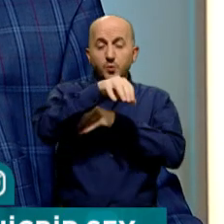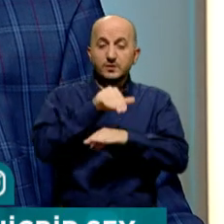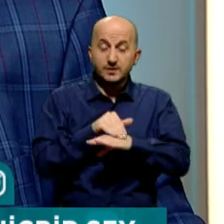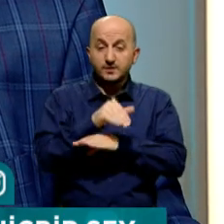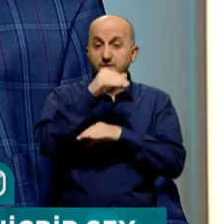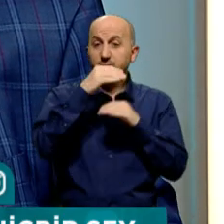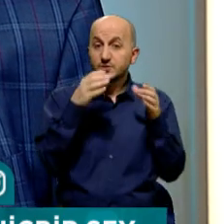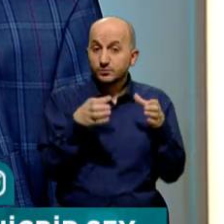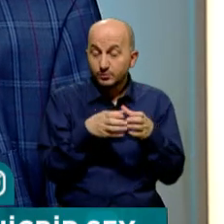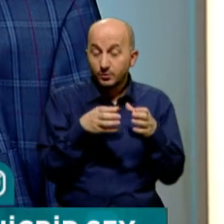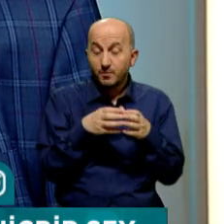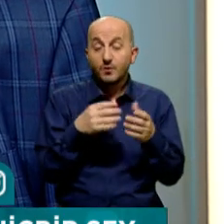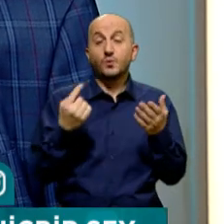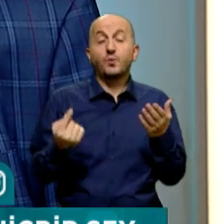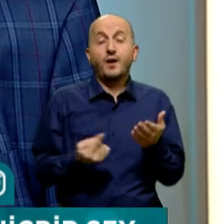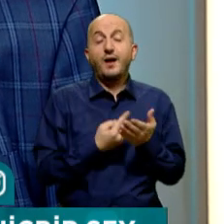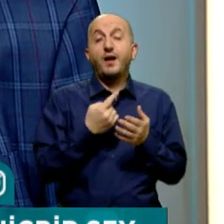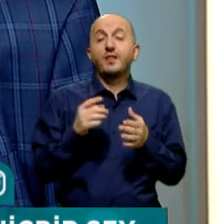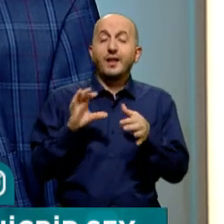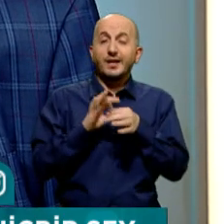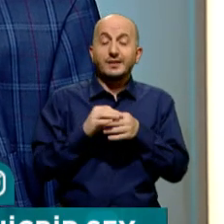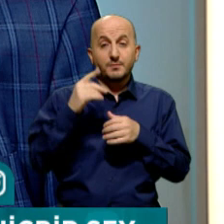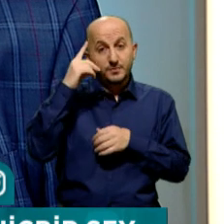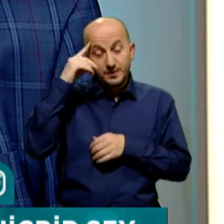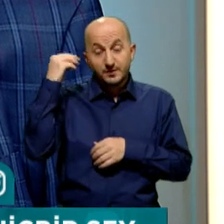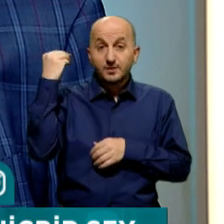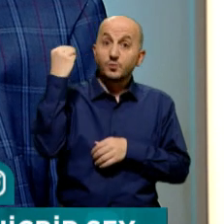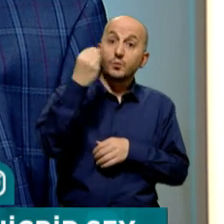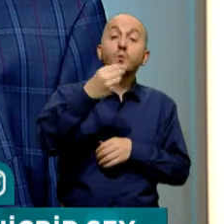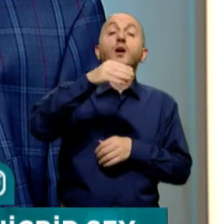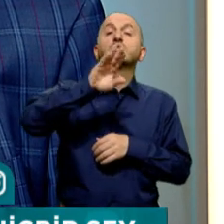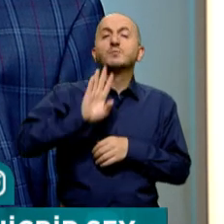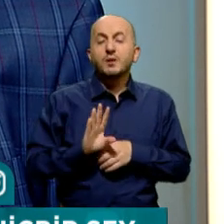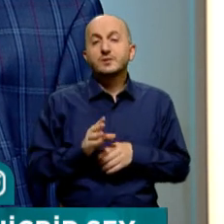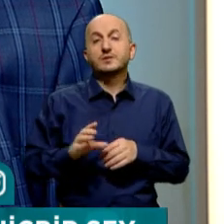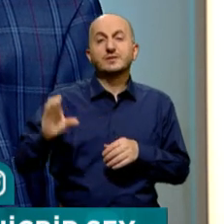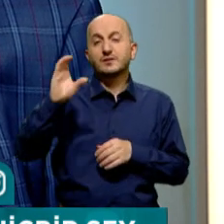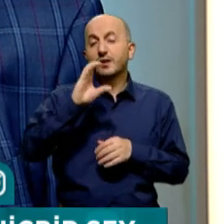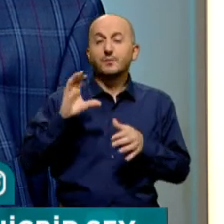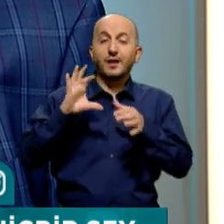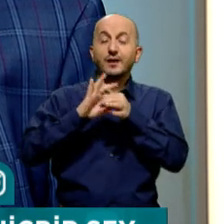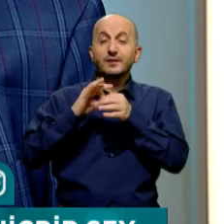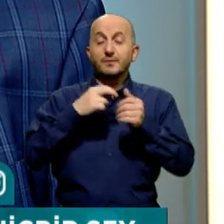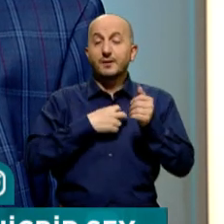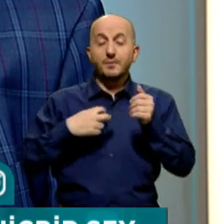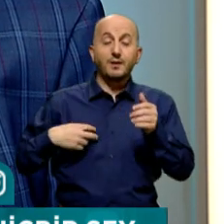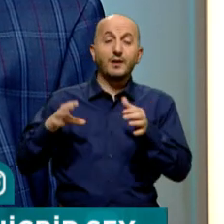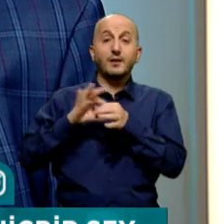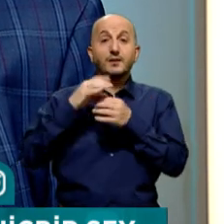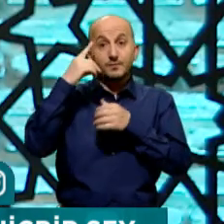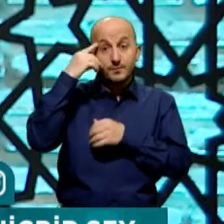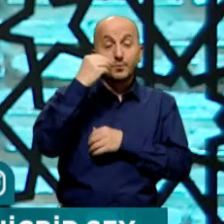kabile. Kur'an hakkında bilgi ulaşmamış, İslam hakkında bilgi ulaşmamış, peygamber hakkında bir bilgi